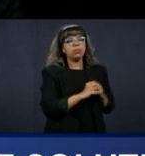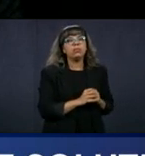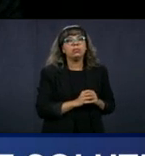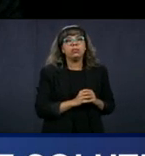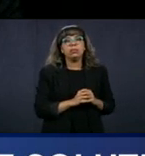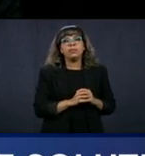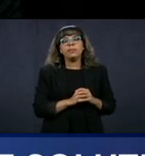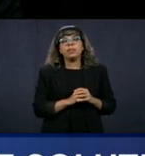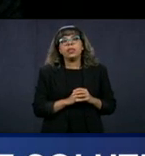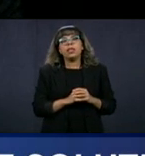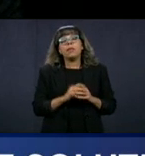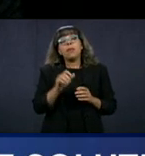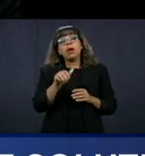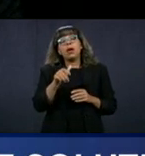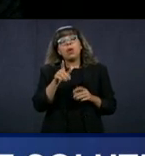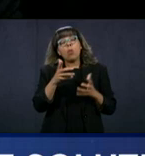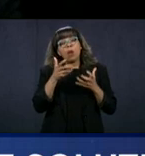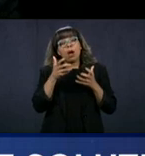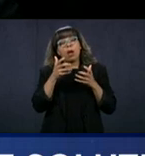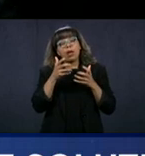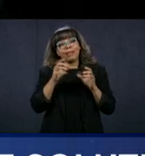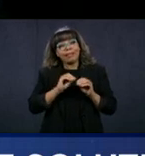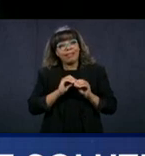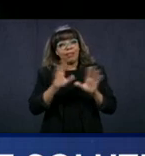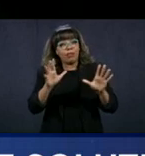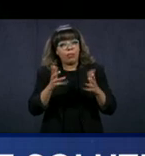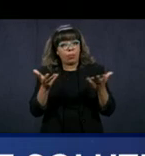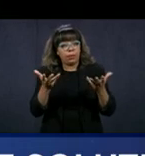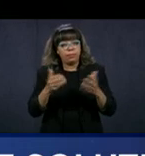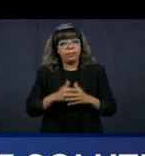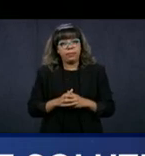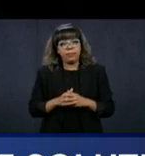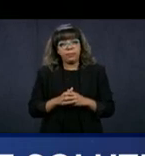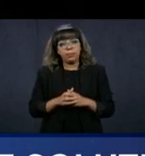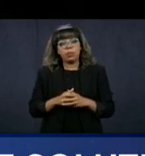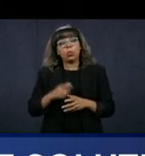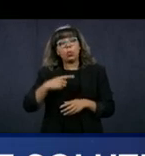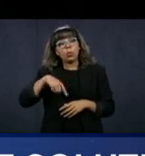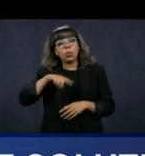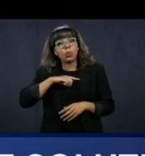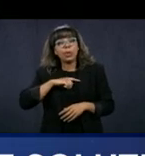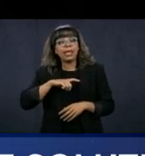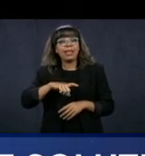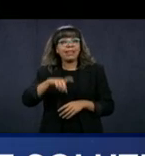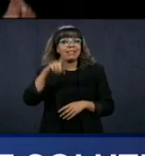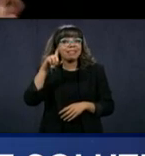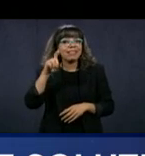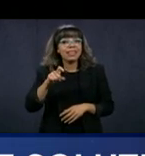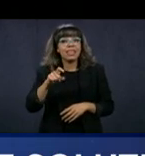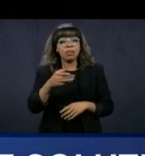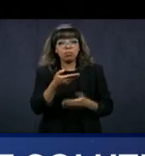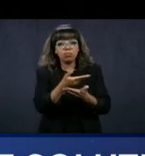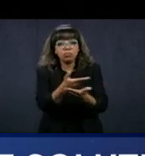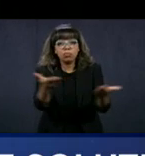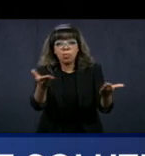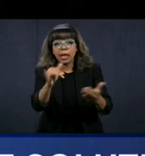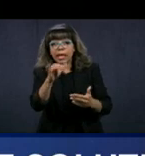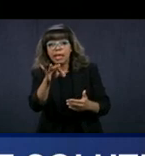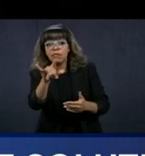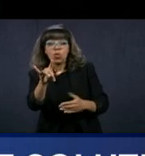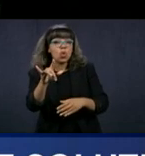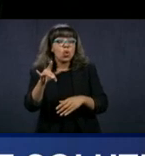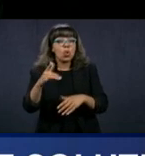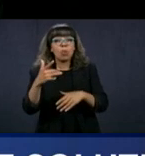ce que nous voulons, ce sur quoi nous voulons insister, c'est que ce qu'on a besoin, ce sont des gens à temps plein,